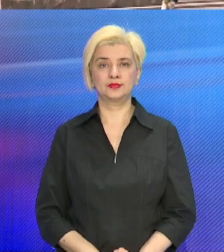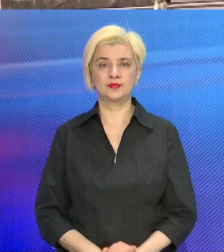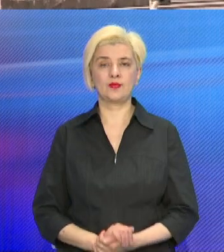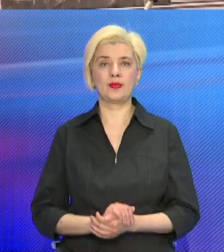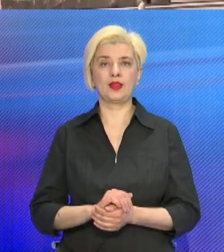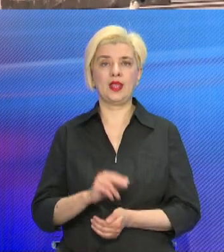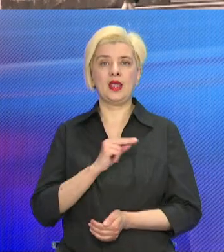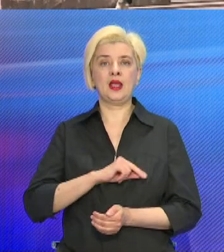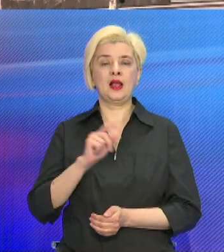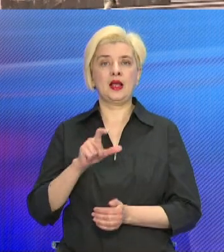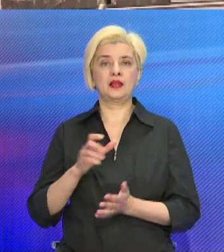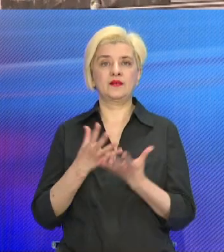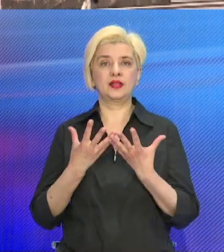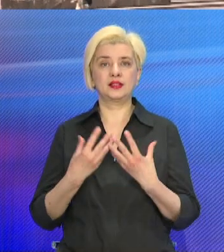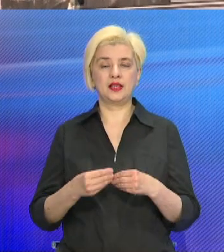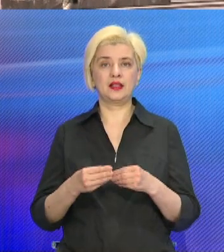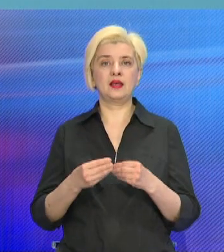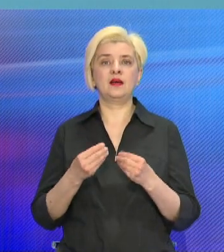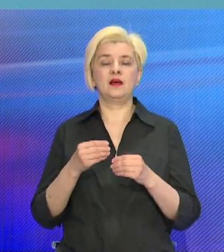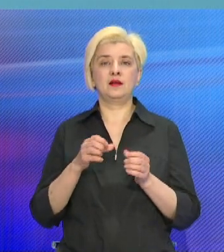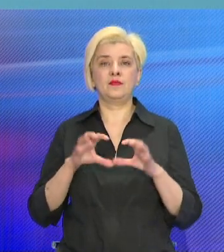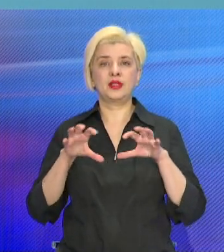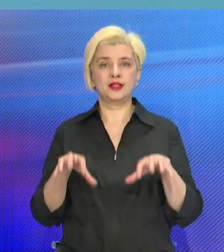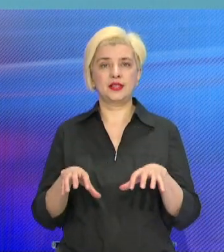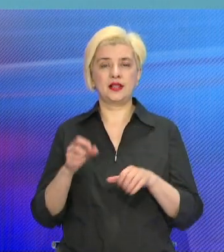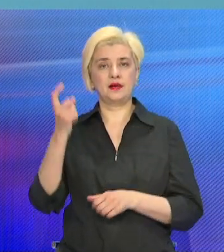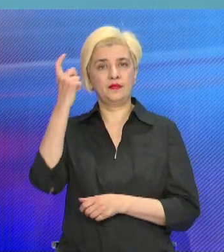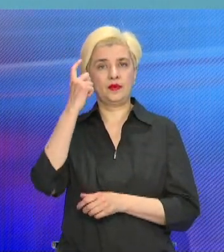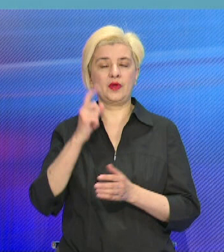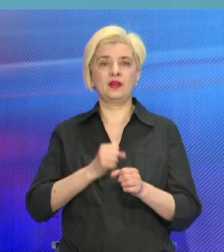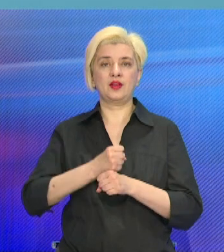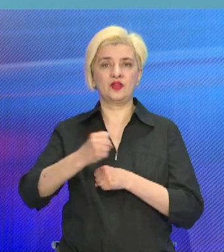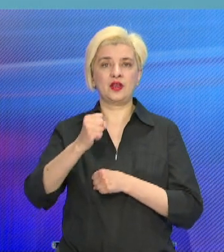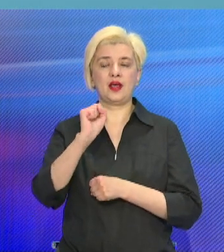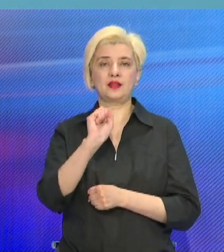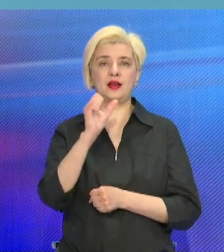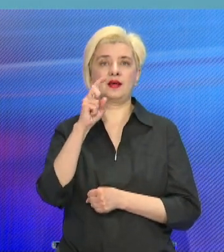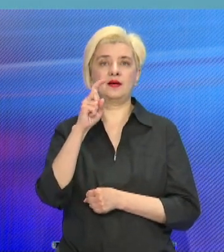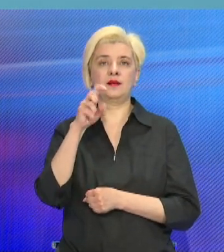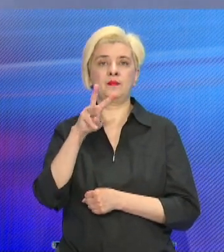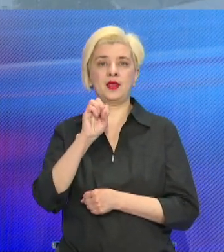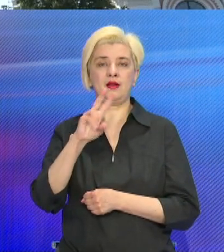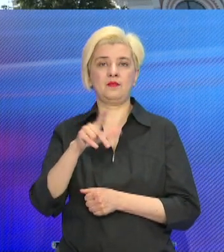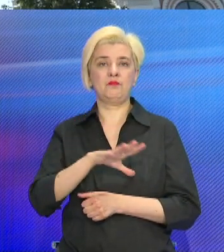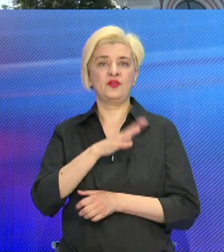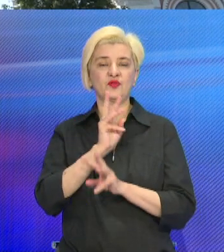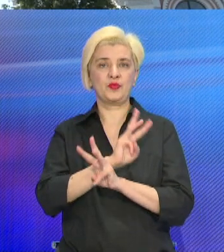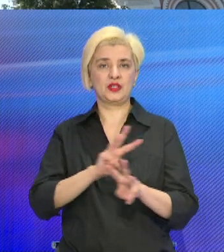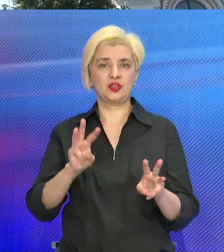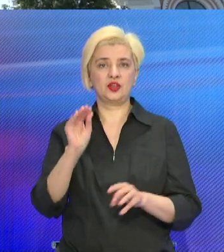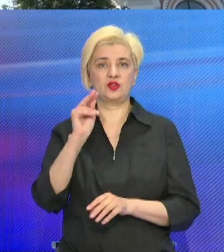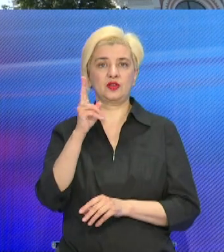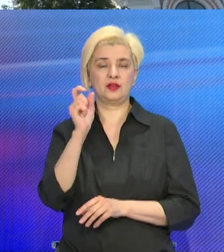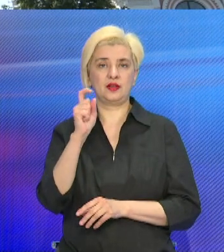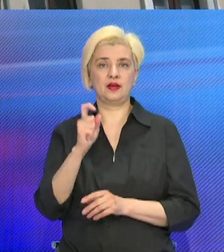Кадровый день. Старшиней Гродинского городского выконавчего комитета назначены Андрей Хмель, былый министр ЖКХ. Лёс